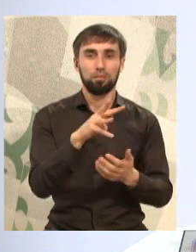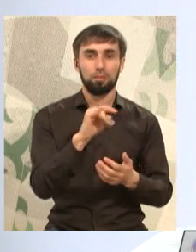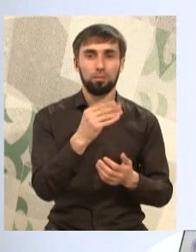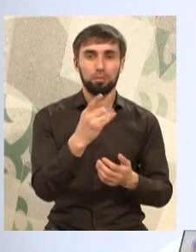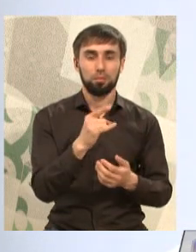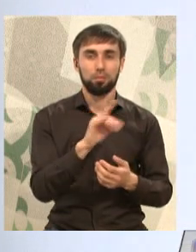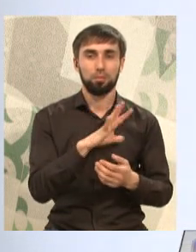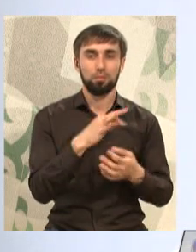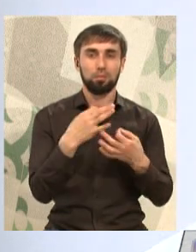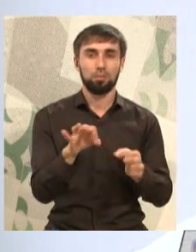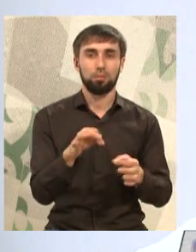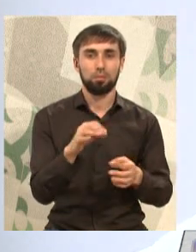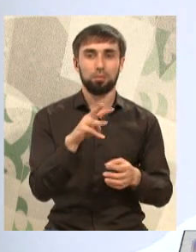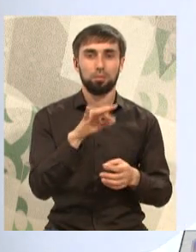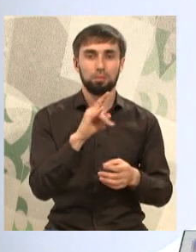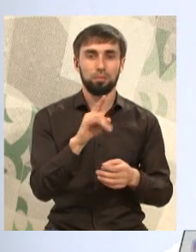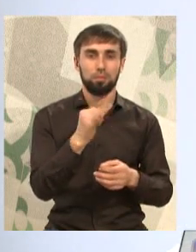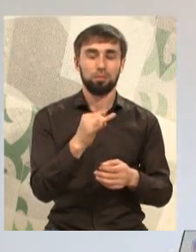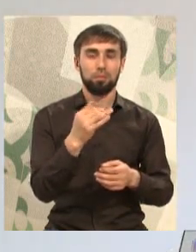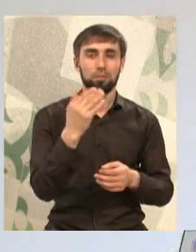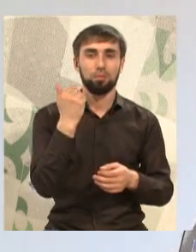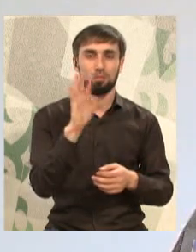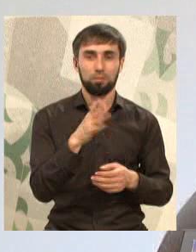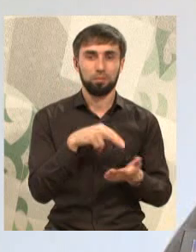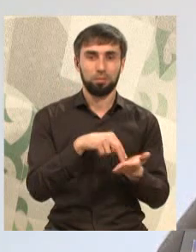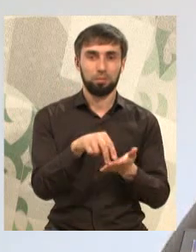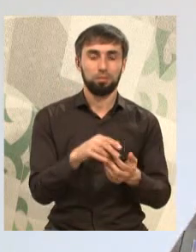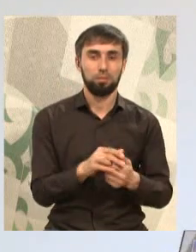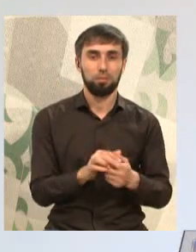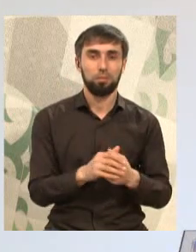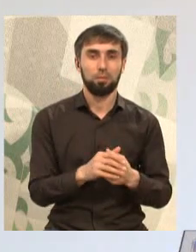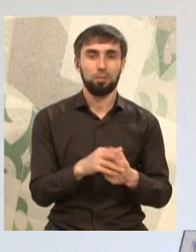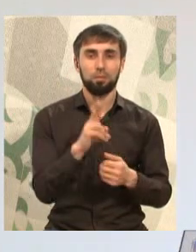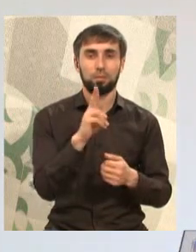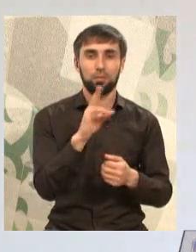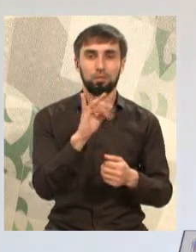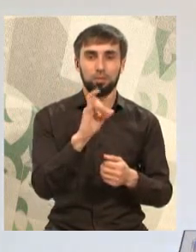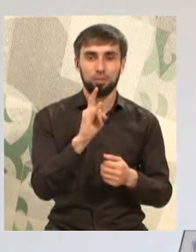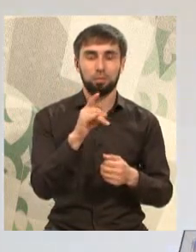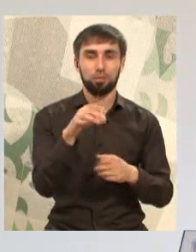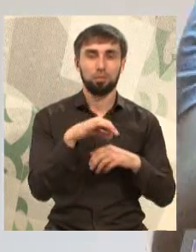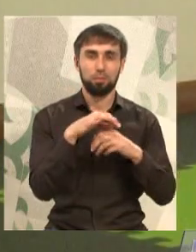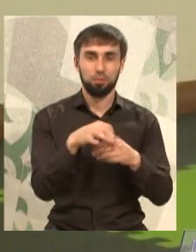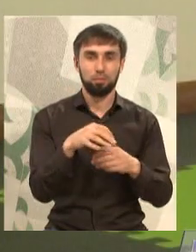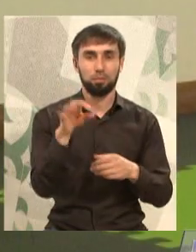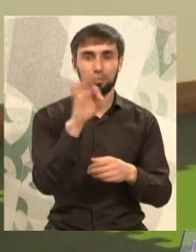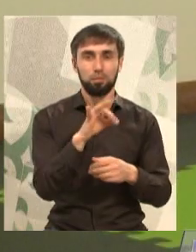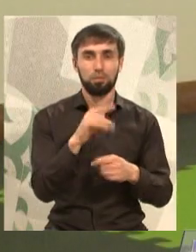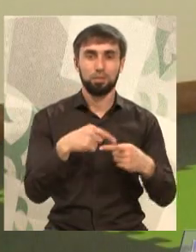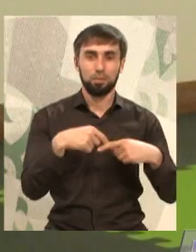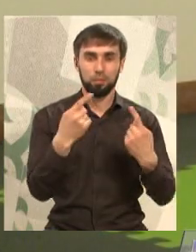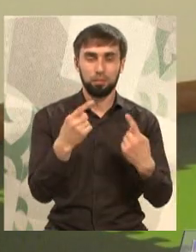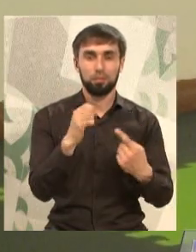свои суставы артикуляции и лучше двигаться. Курс реабилитации с участием лучших специалистов в лечении ДЦП и